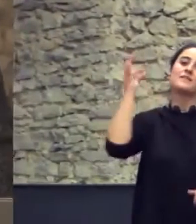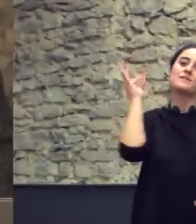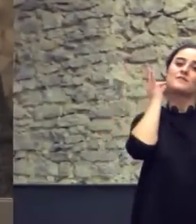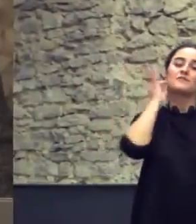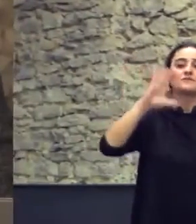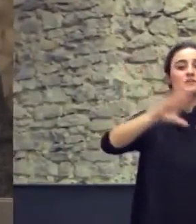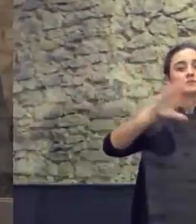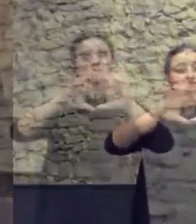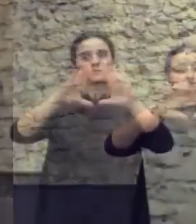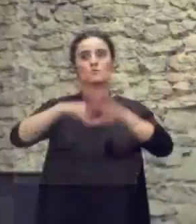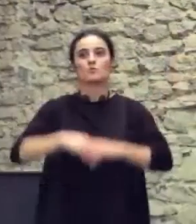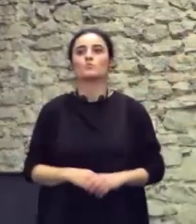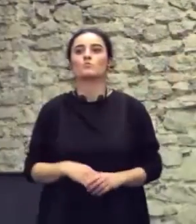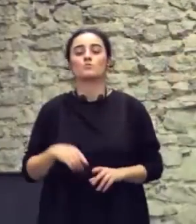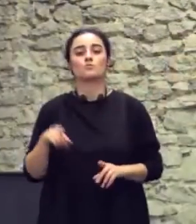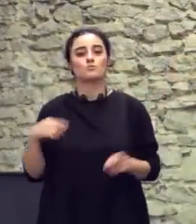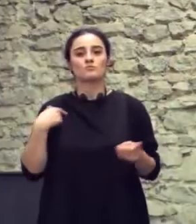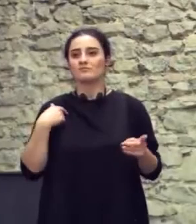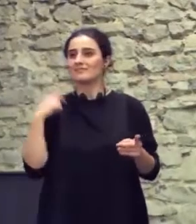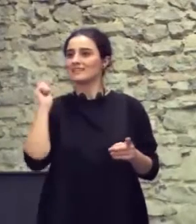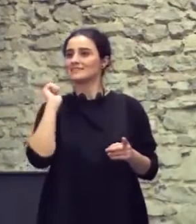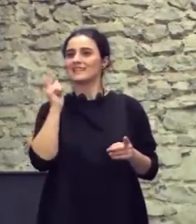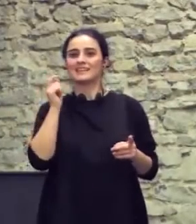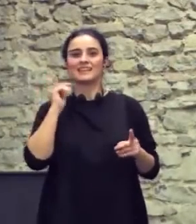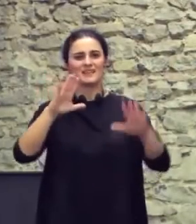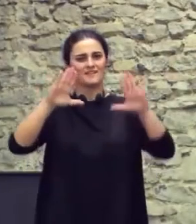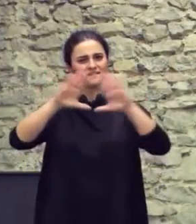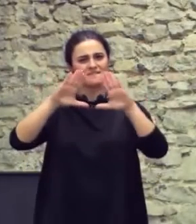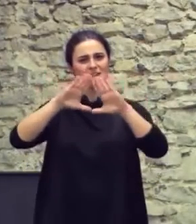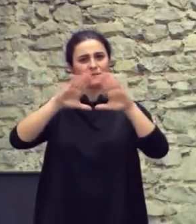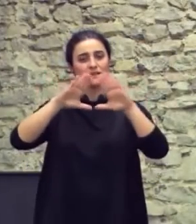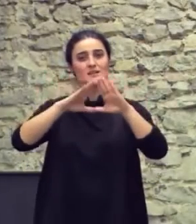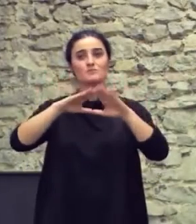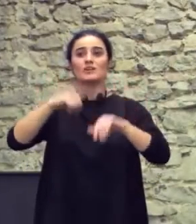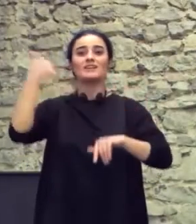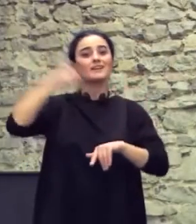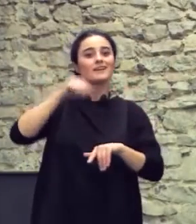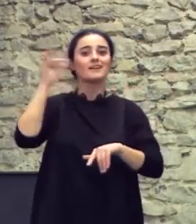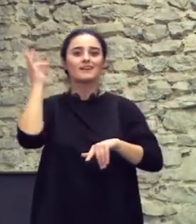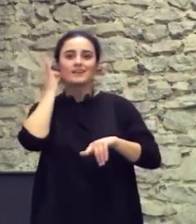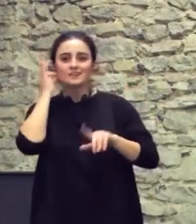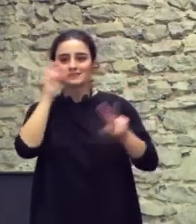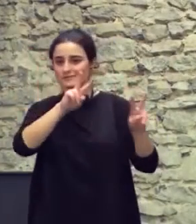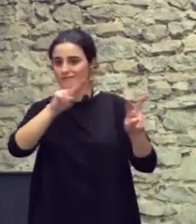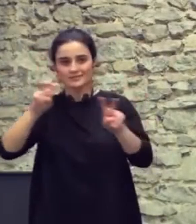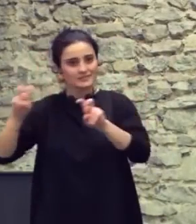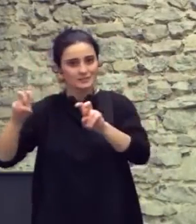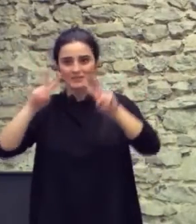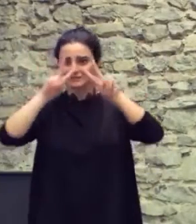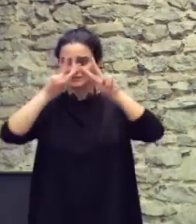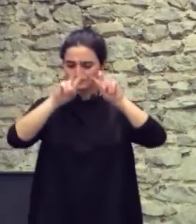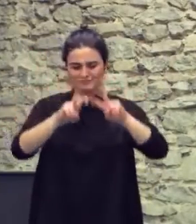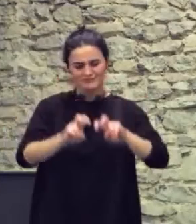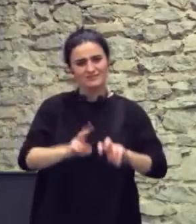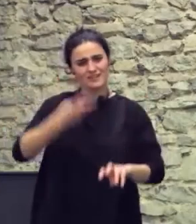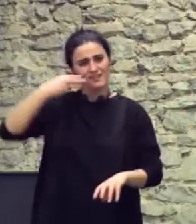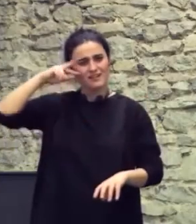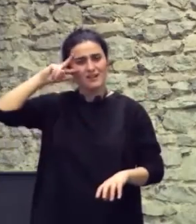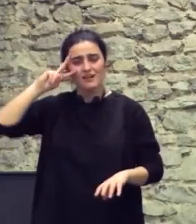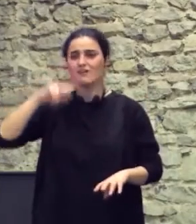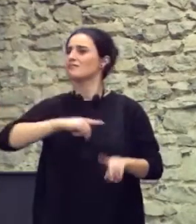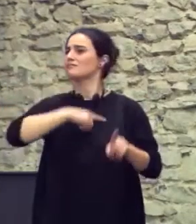bera oso aditua da gai horietan, feminismoa eta generoaren inguruan egindako ikerketak, hainbat